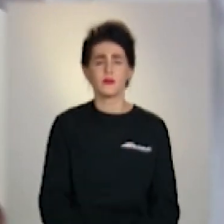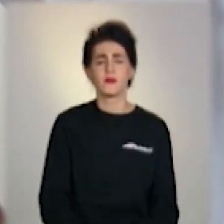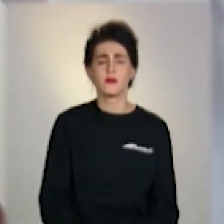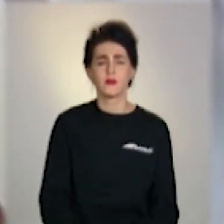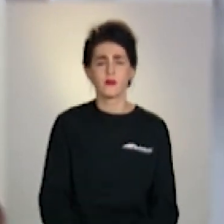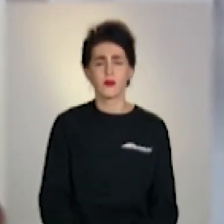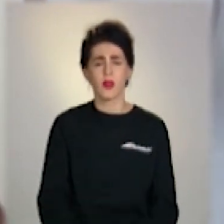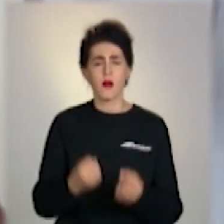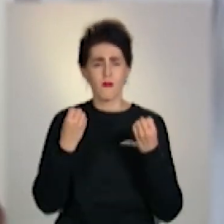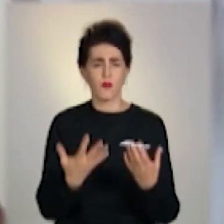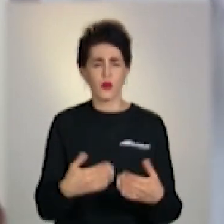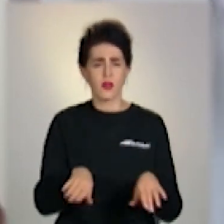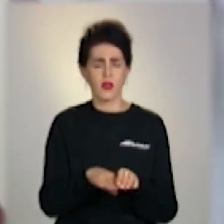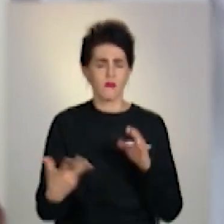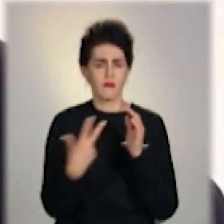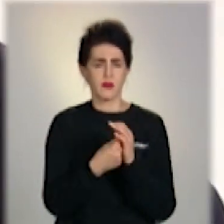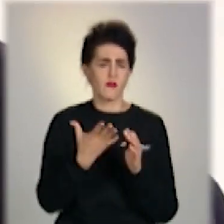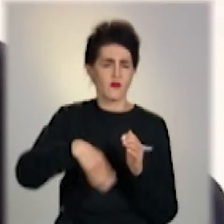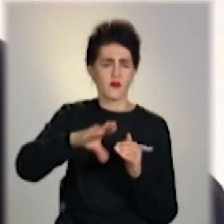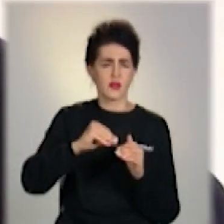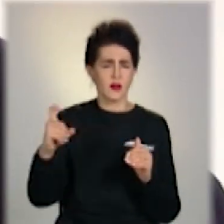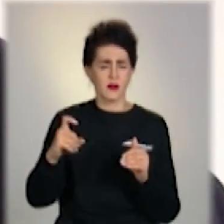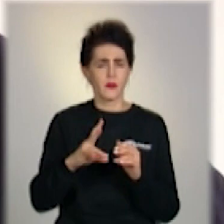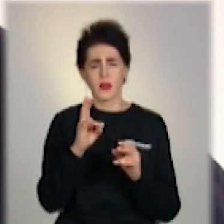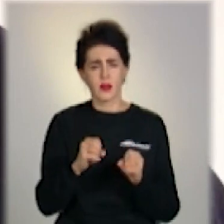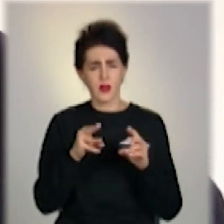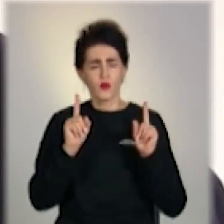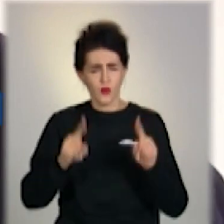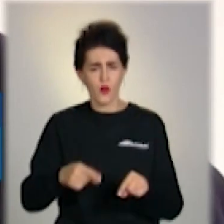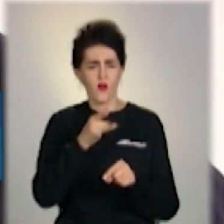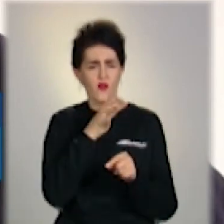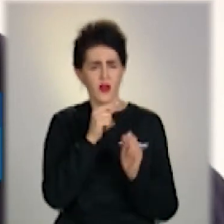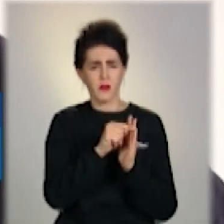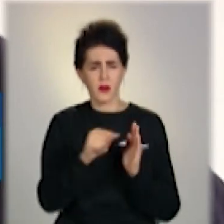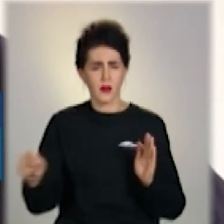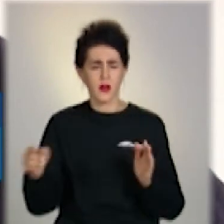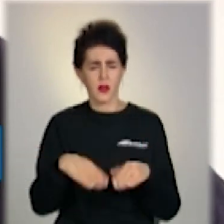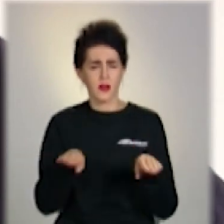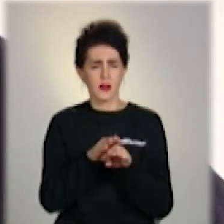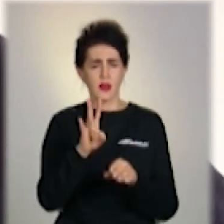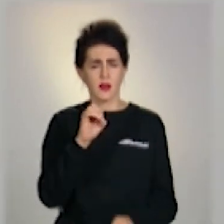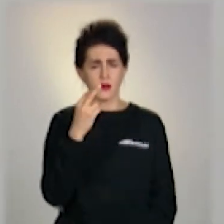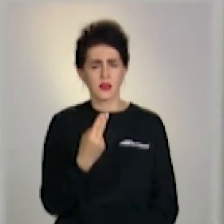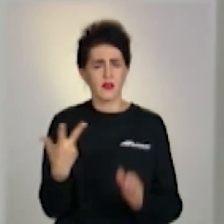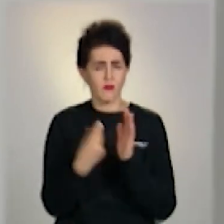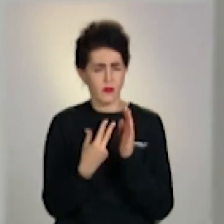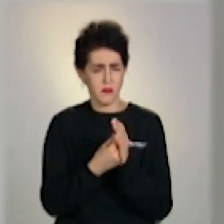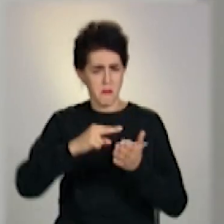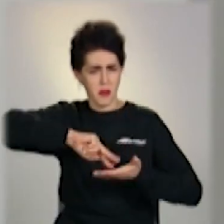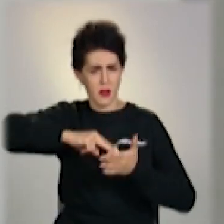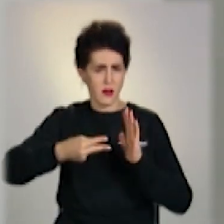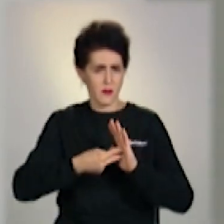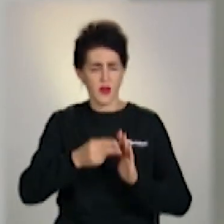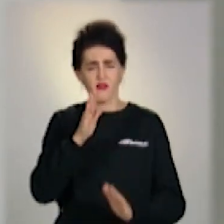отак, от раз і всіх вакцинували, так? Тобто, в принципі, на вакцинацію треба також час. Для чого і розроблений цей національний план вакцинації? В